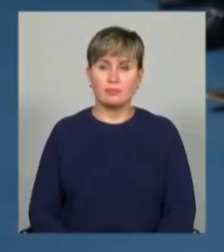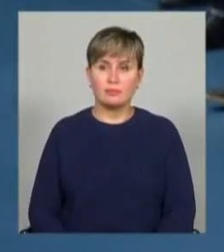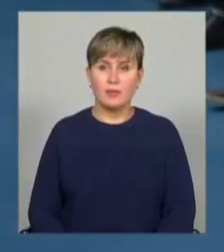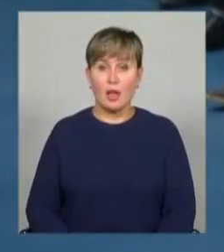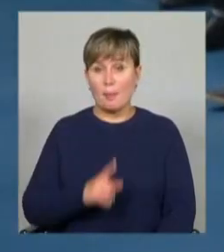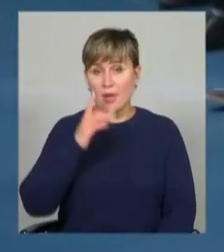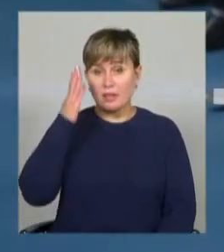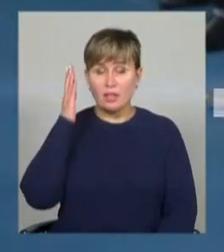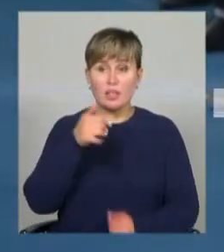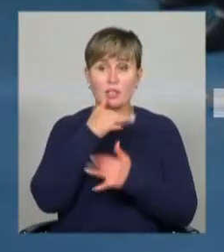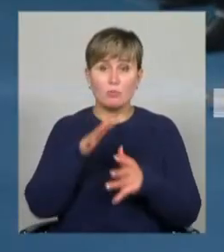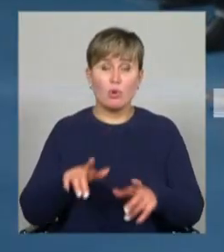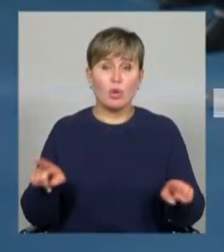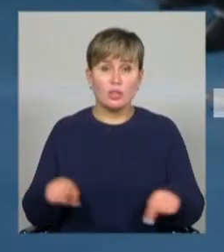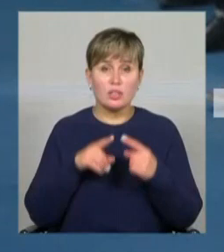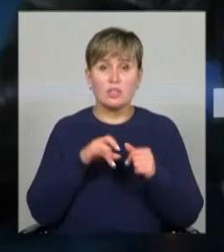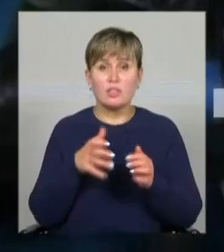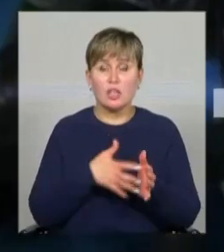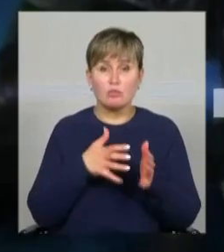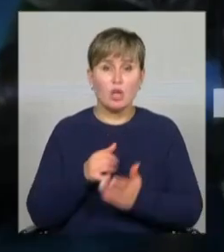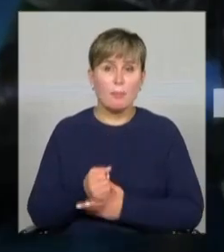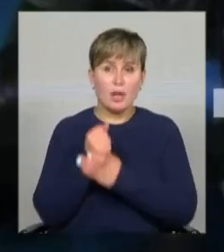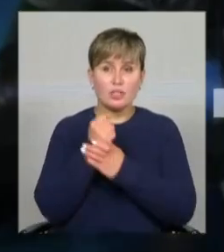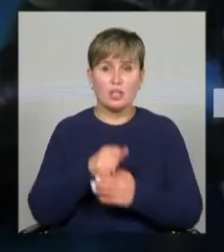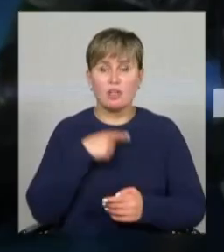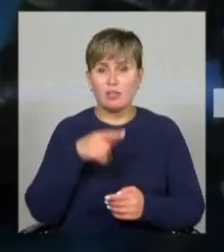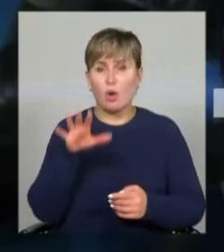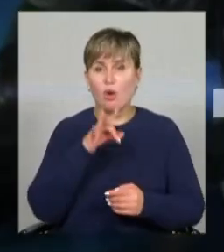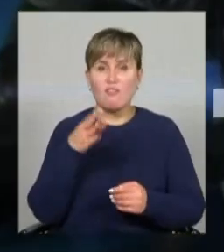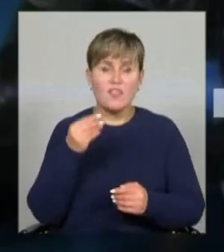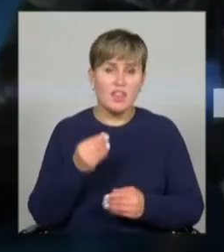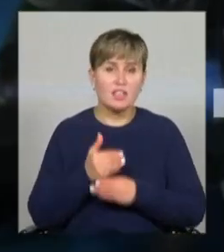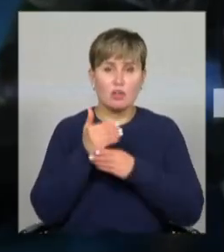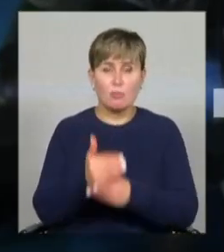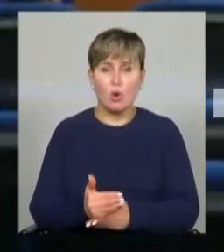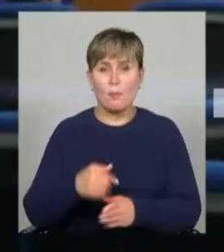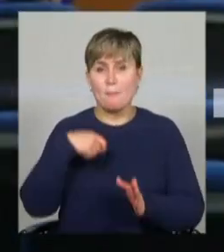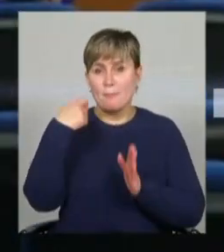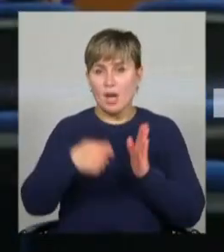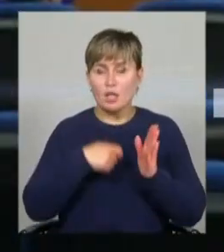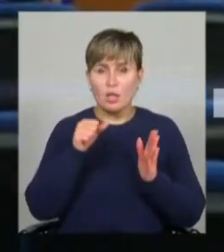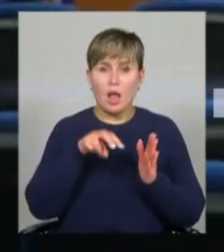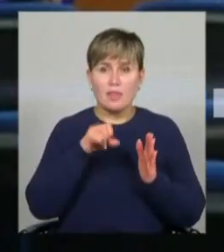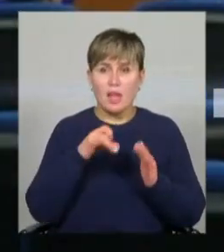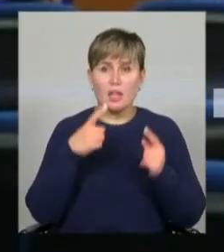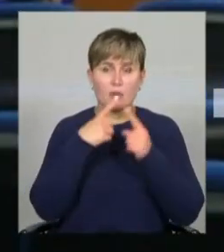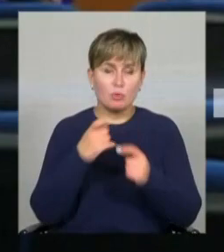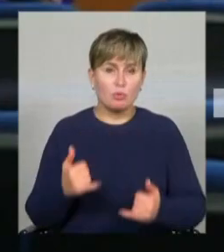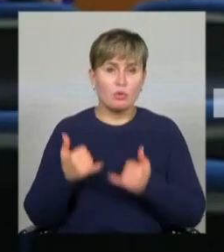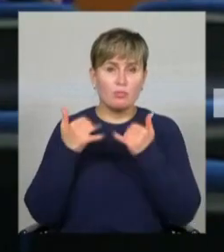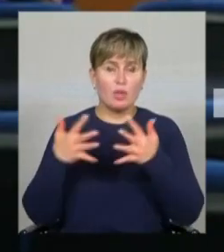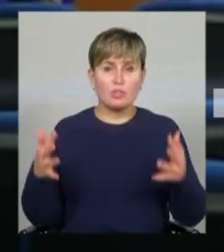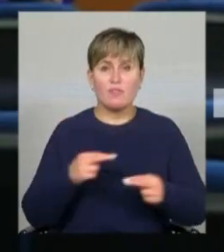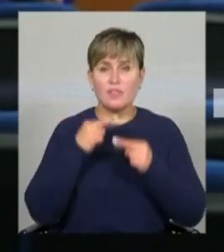Молодые таланты не могут раскрыться из-за отсутствия поддержки. В частности, речь идет о финансовой помощи. Продюсер Анара Жунусова призывает уделить большое